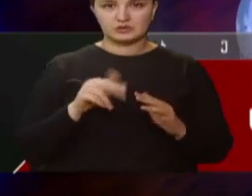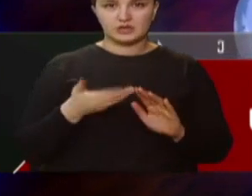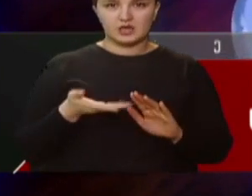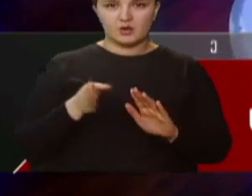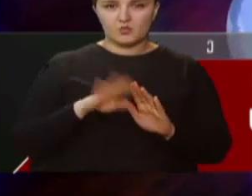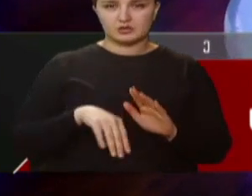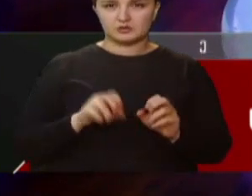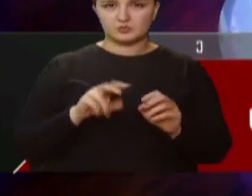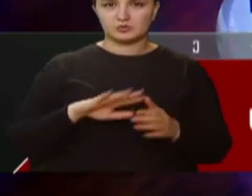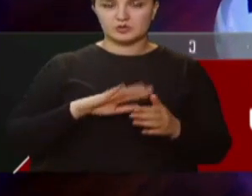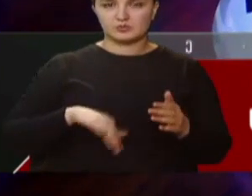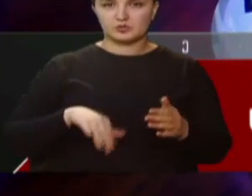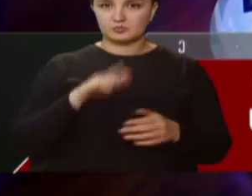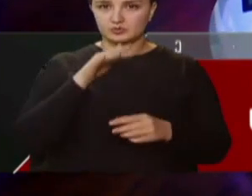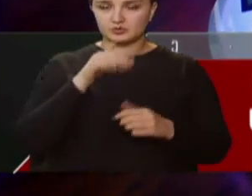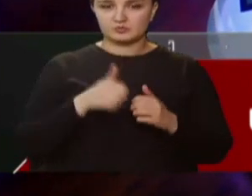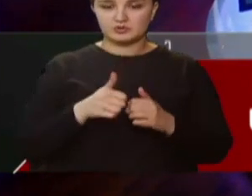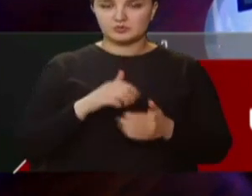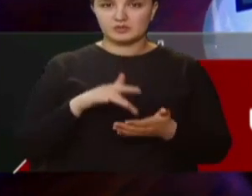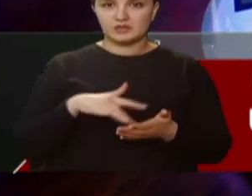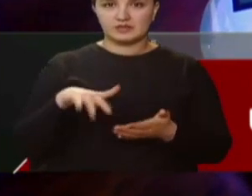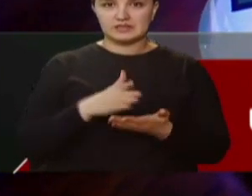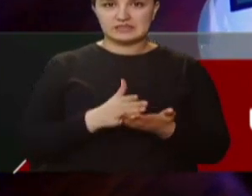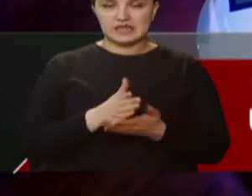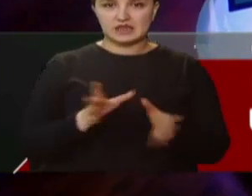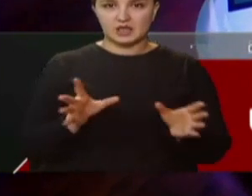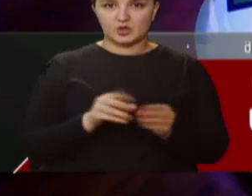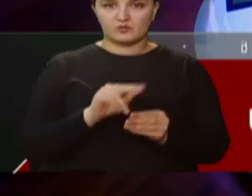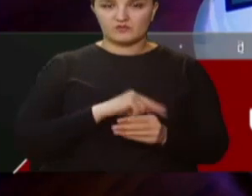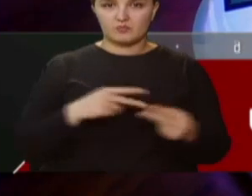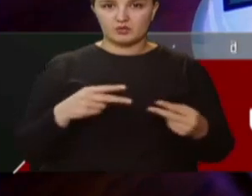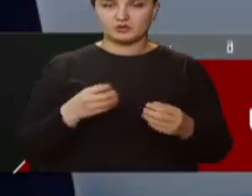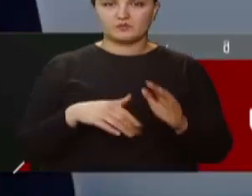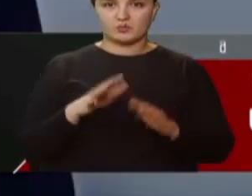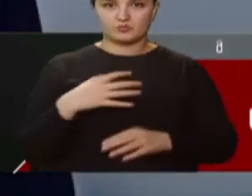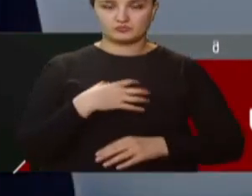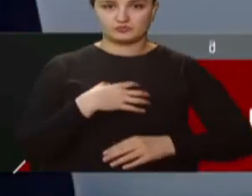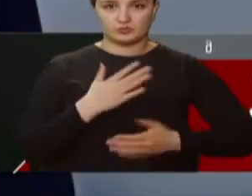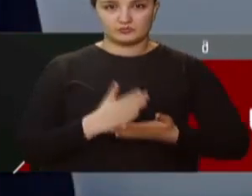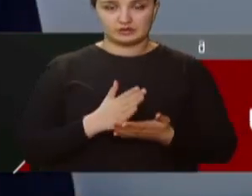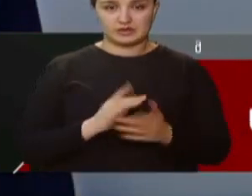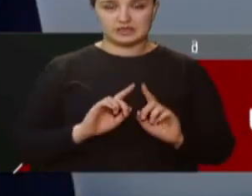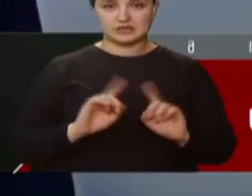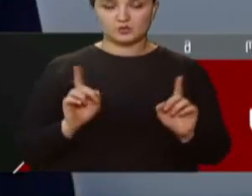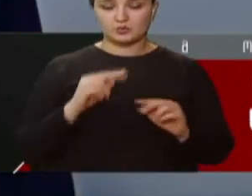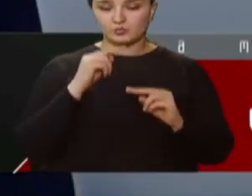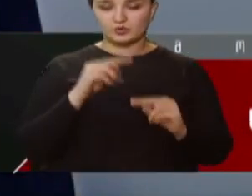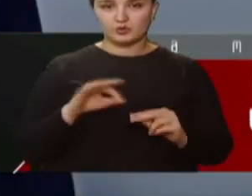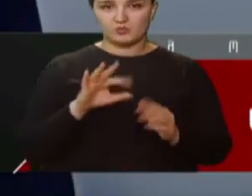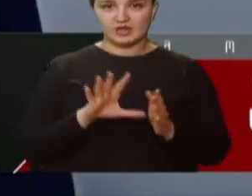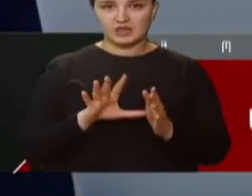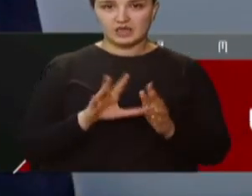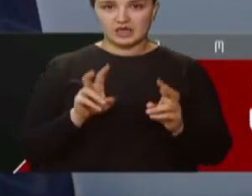gauaresebuli usaptkhovebis fonze mezobeli kveqnebis strategiuli partneroba kidev upro met mishnolobas izens. Gansakutrebuli aktsenti